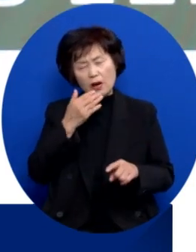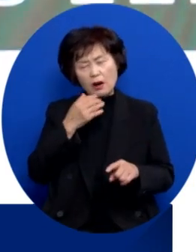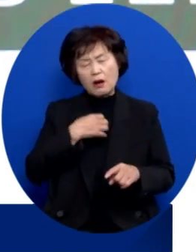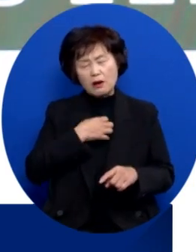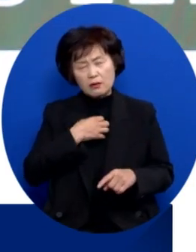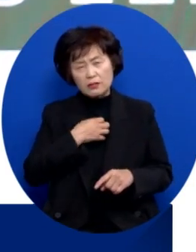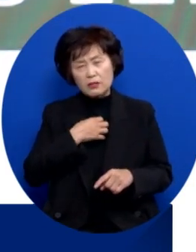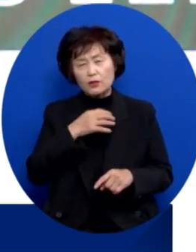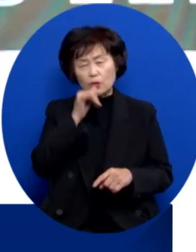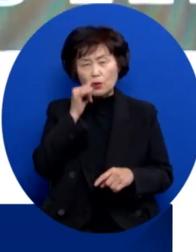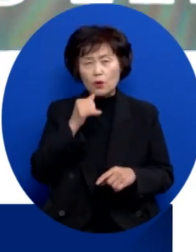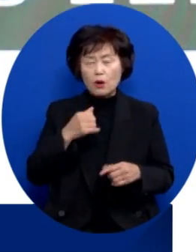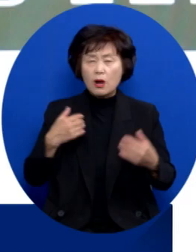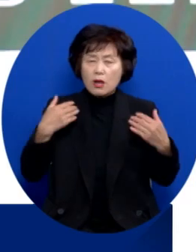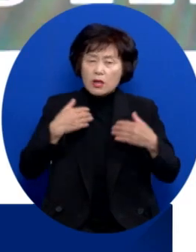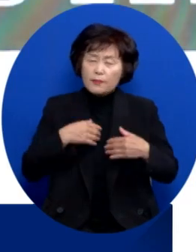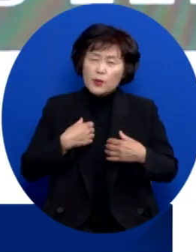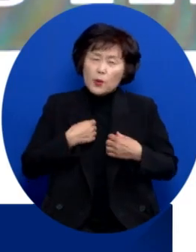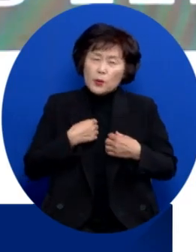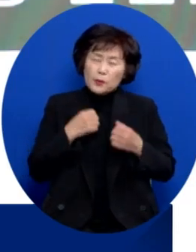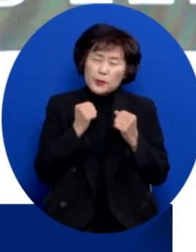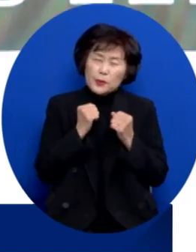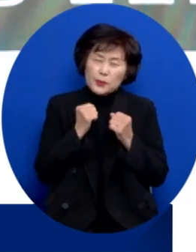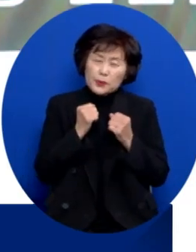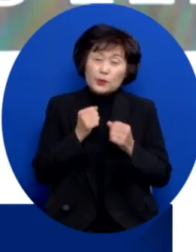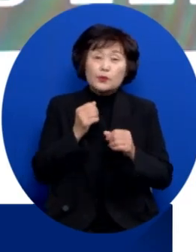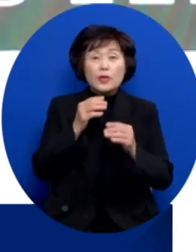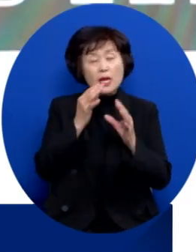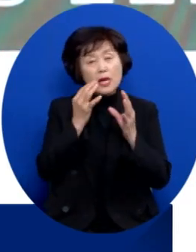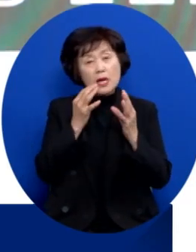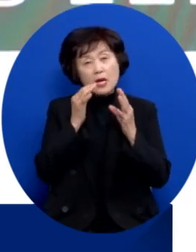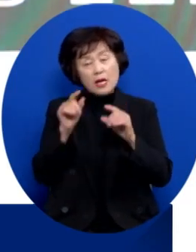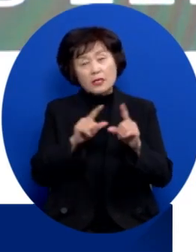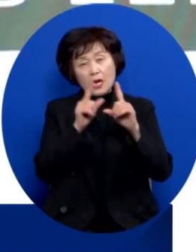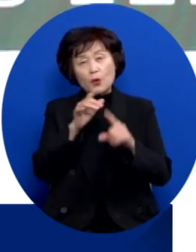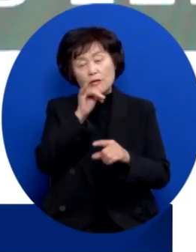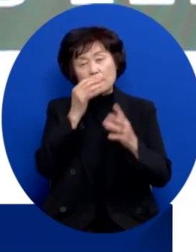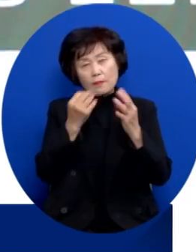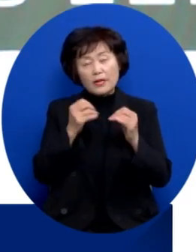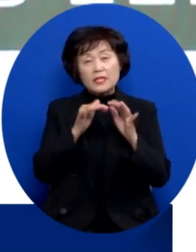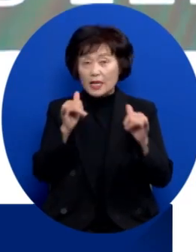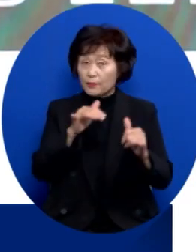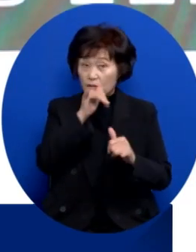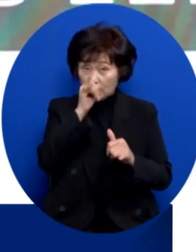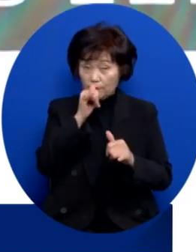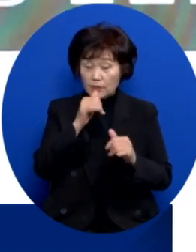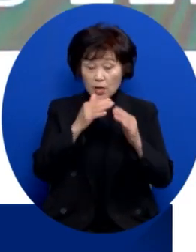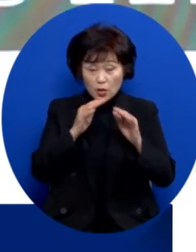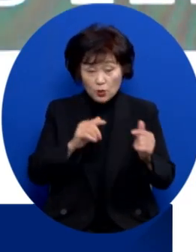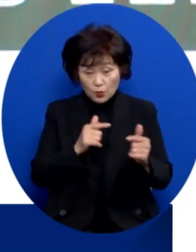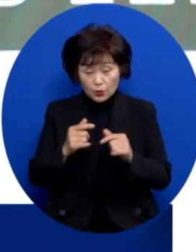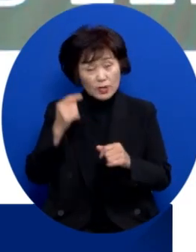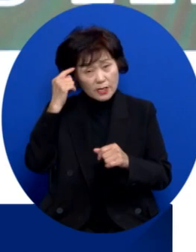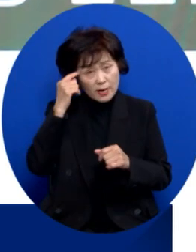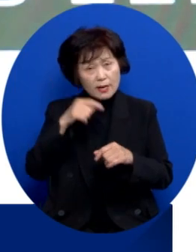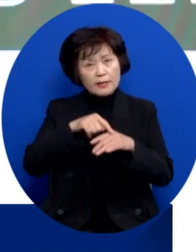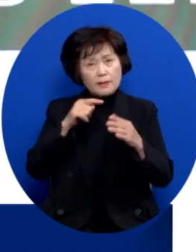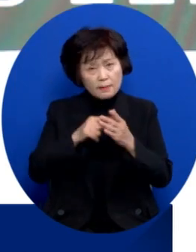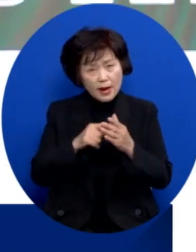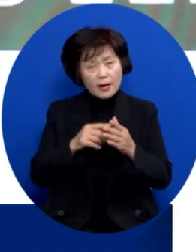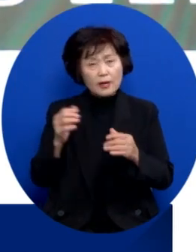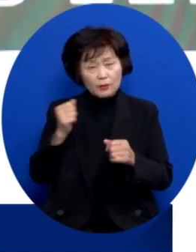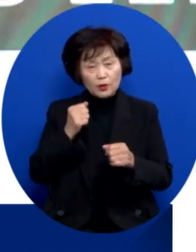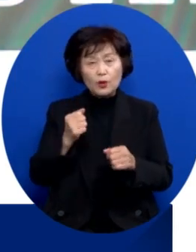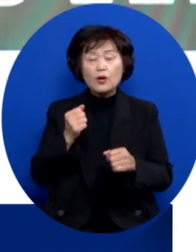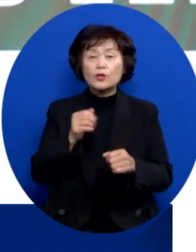옷이 없어서 이 추위에 떨고 있는 분들이 정말 많이 계십니다. 그분들을 우리가 생각하는 마음으로 또 정말 수고하시는